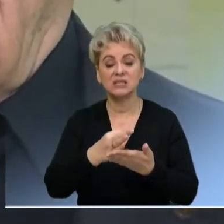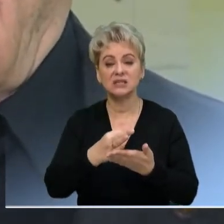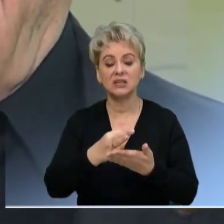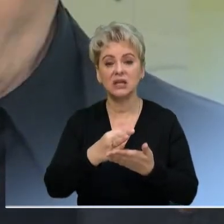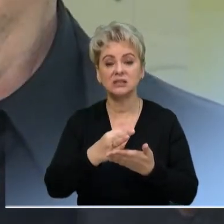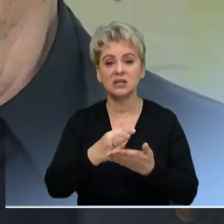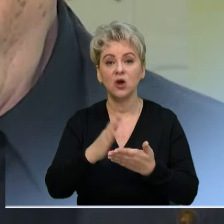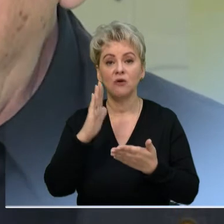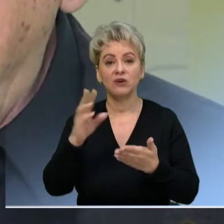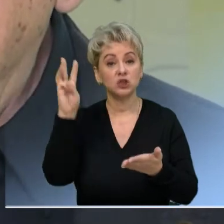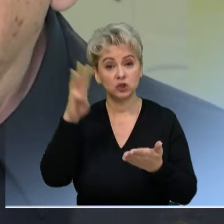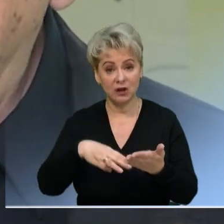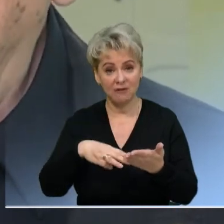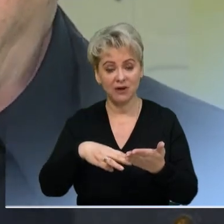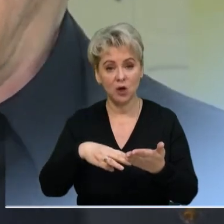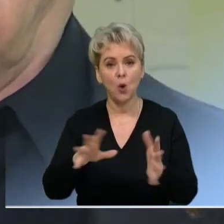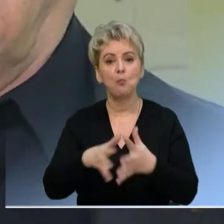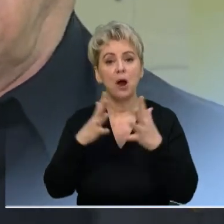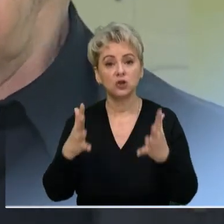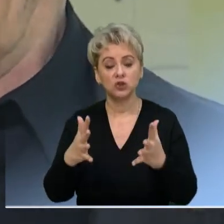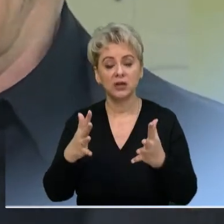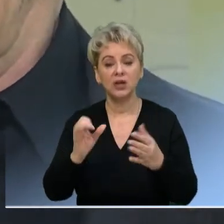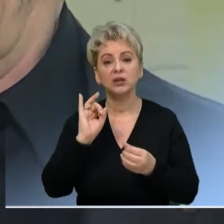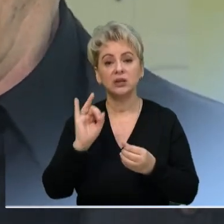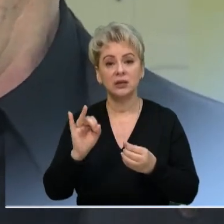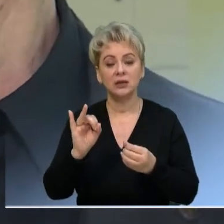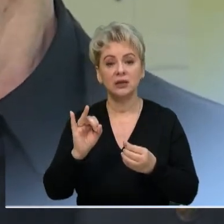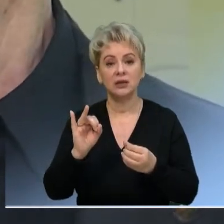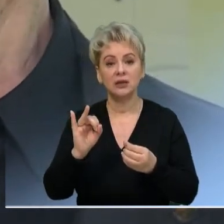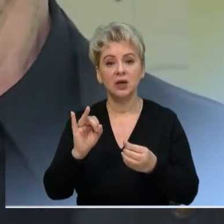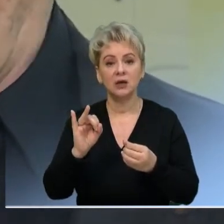выражается в штрафах достаточно больших и